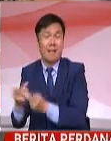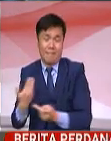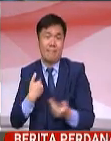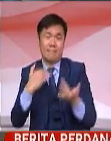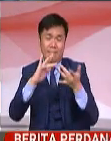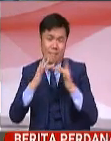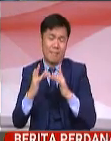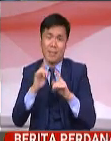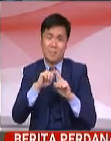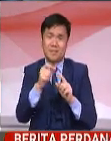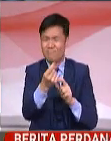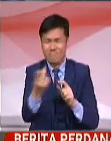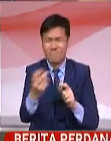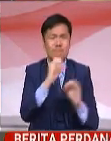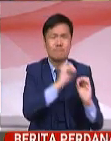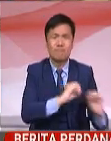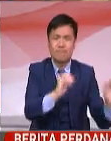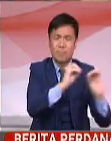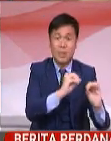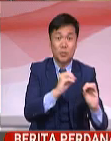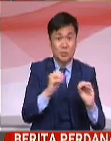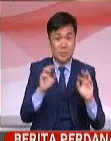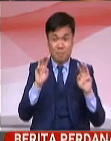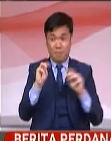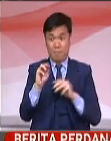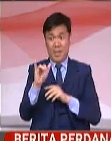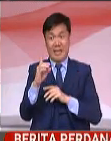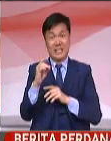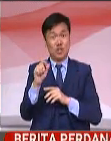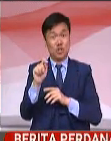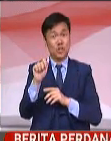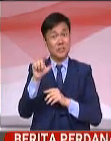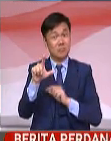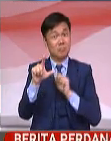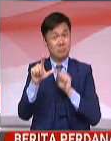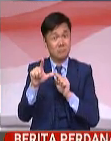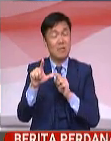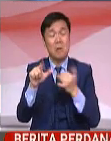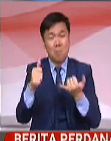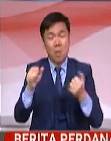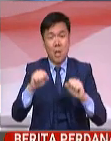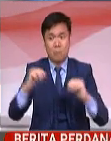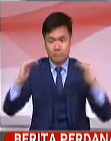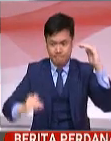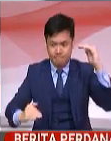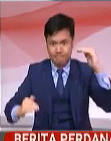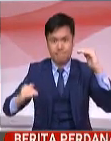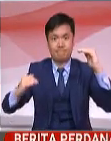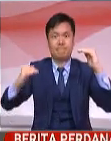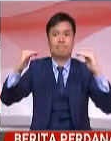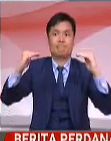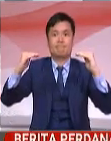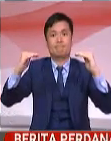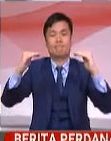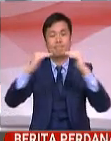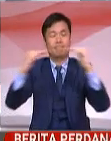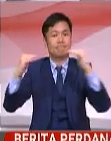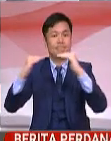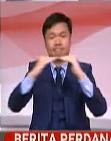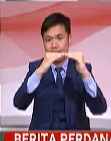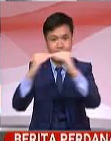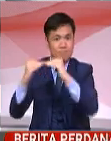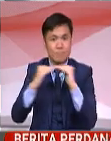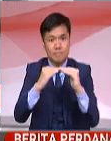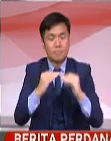bahawa inisiatif My Digital ini adalah bukan saja untuk merapatkan lagi jurang perbezaan